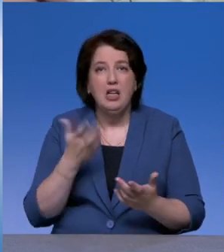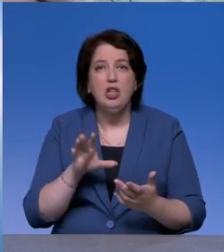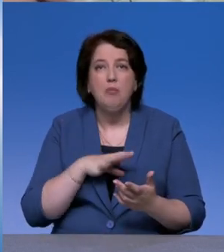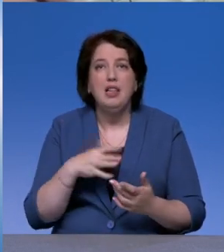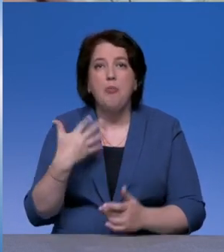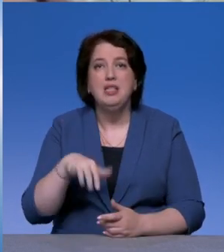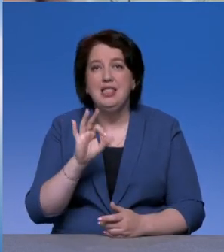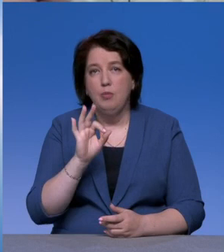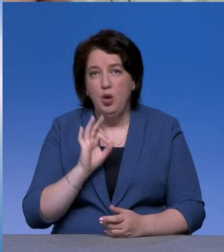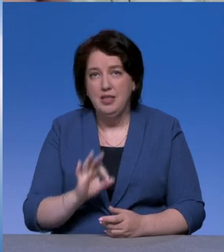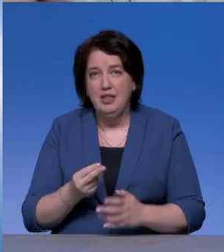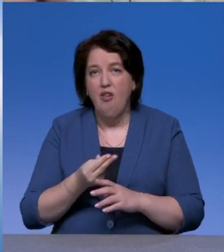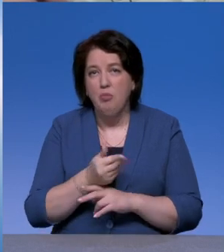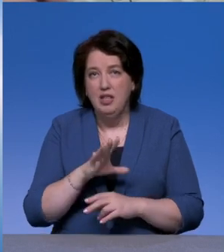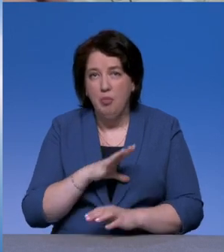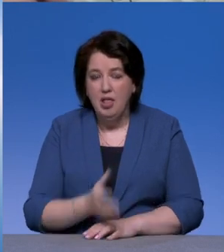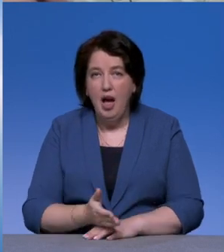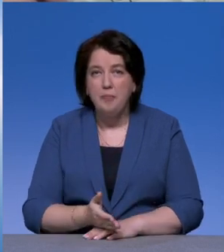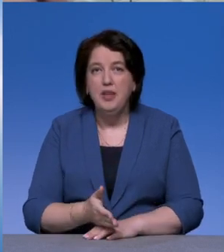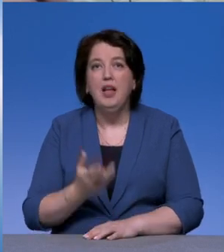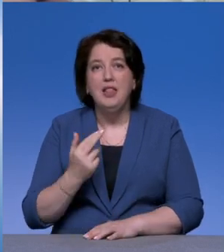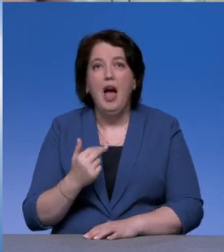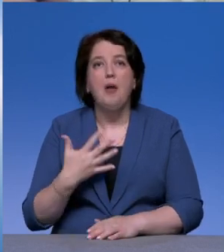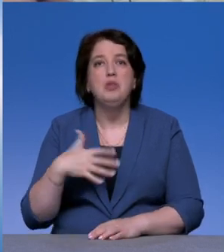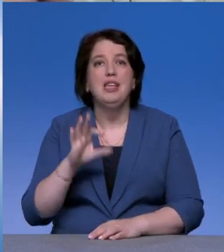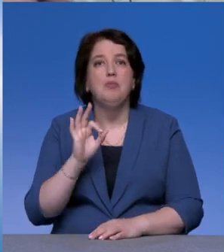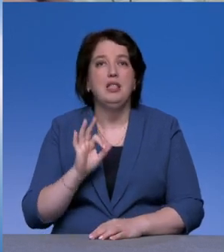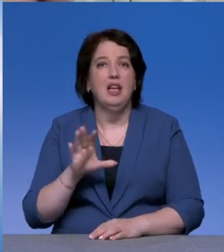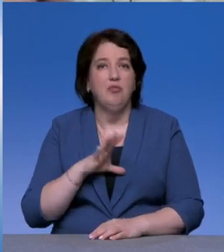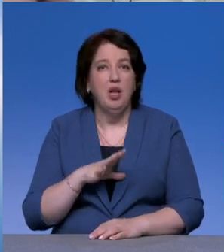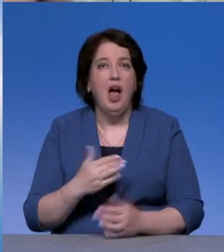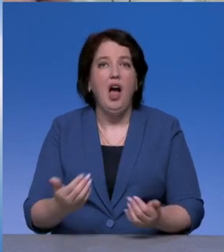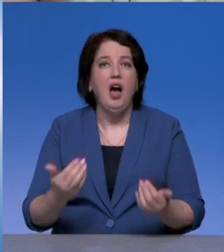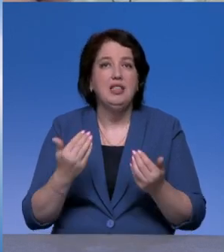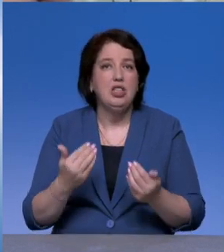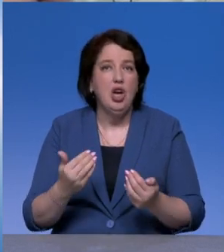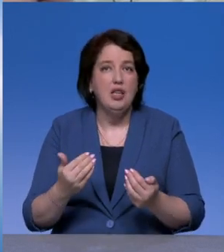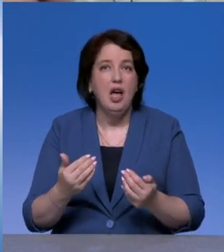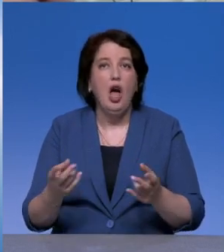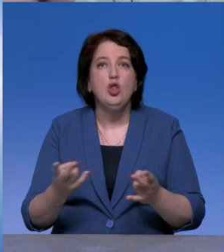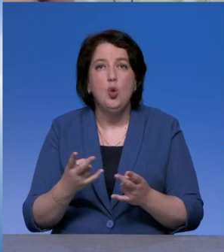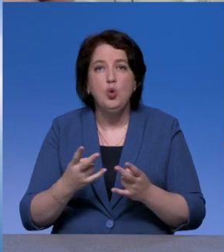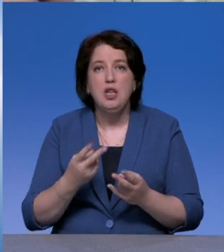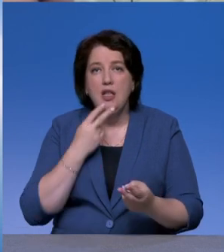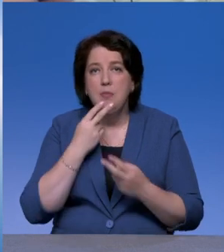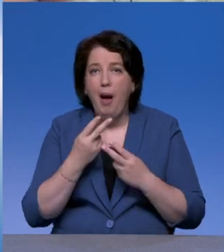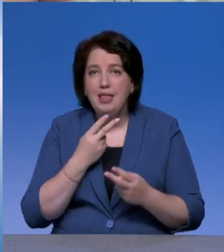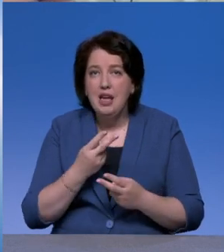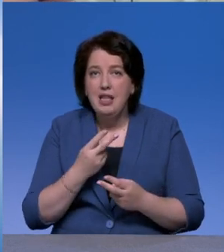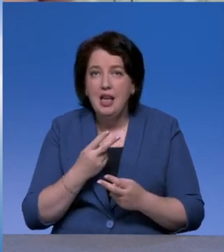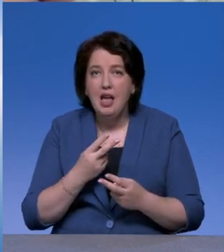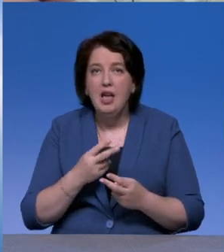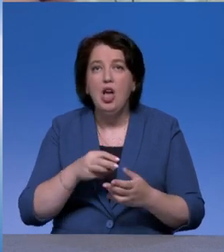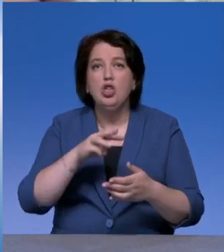50%. Вот. Да, 50% было раньше. Так. Вот. А сейчас надо, значит, смотреть штрафы